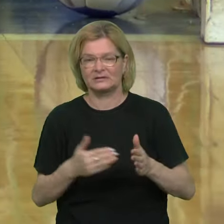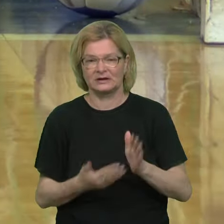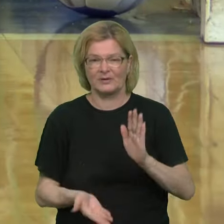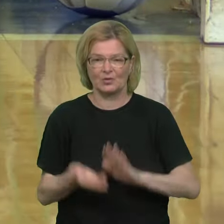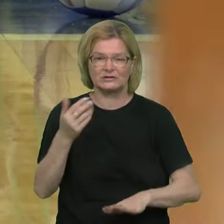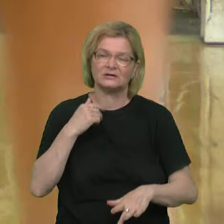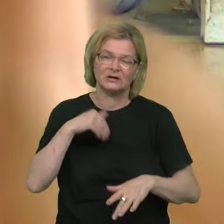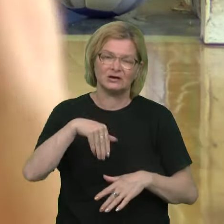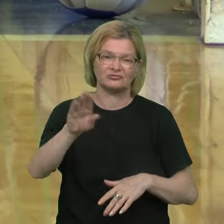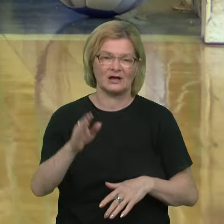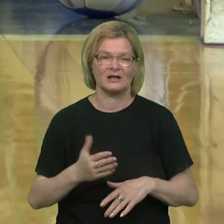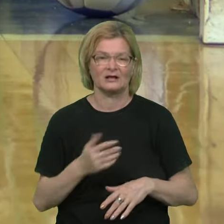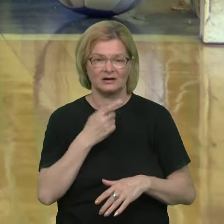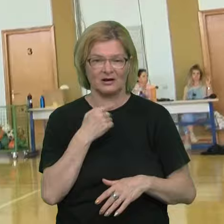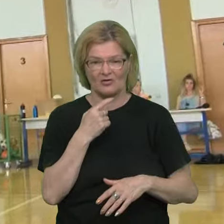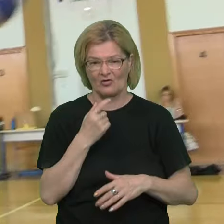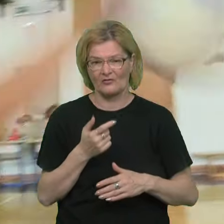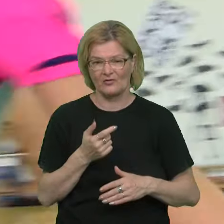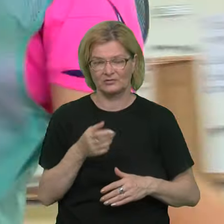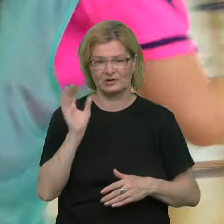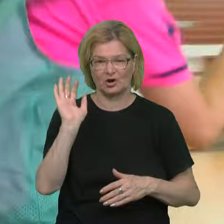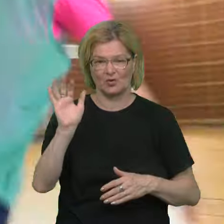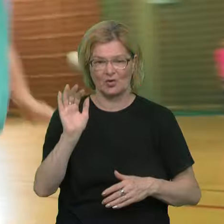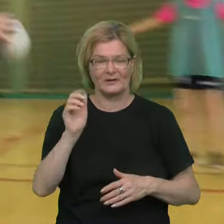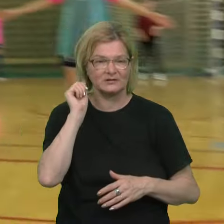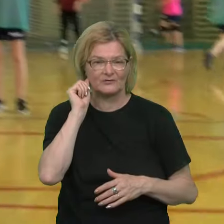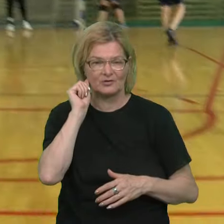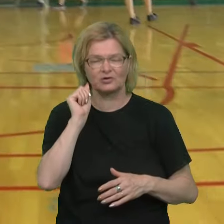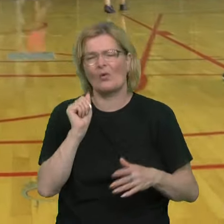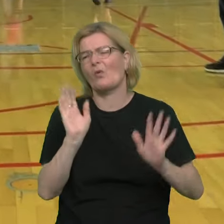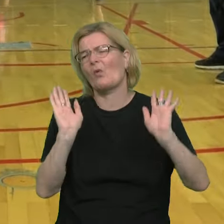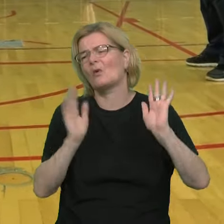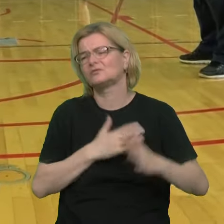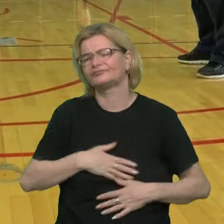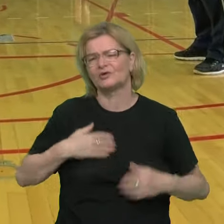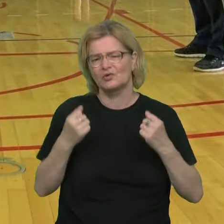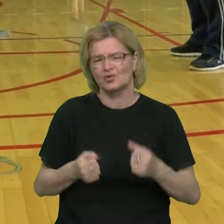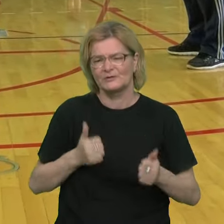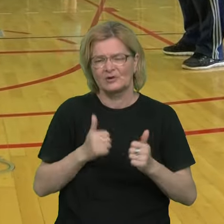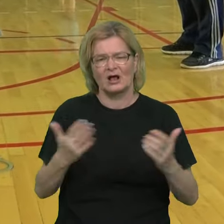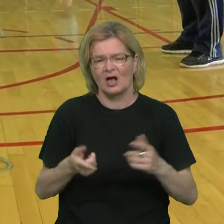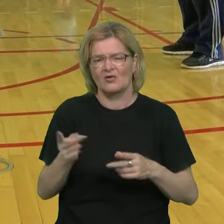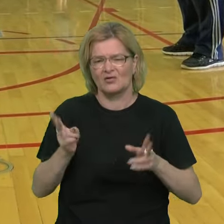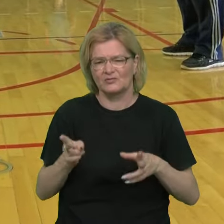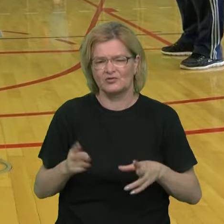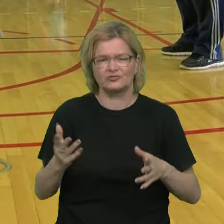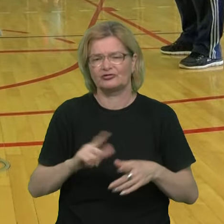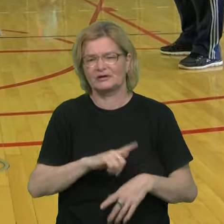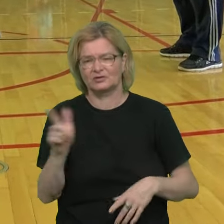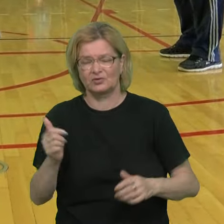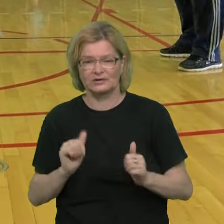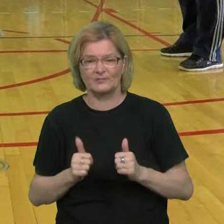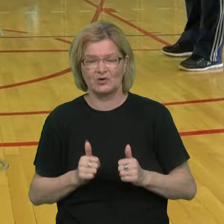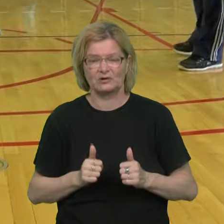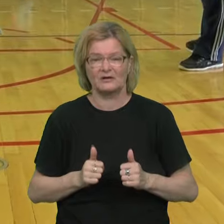se padne treba ustati i krenuti dalje. Kad neko kaže rukomet djevojčice, joj, to je grubi sport, pa kako, možeš